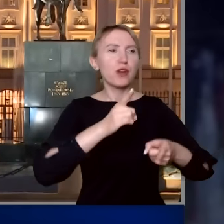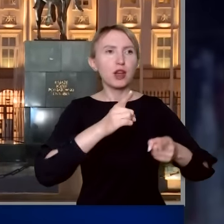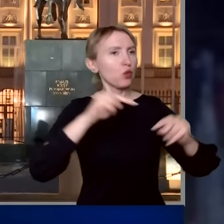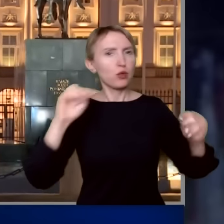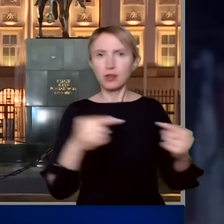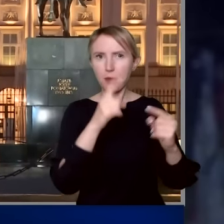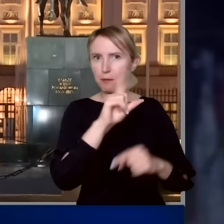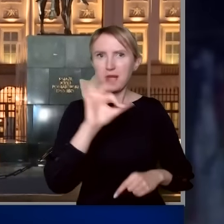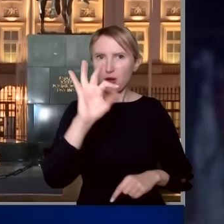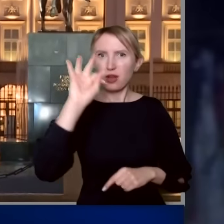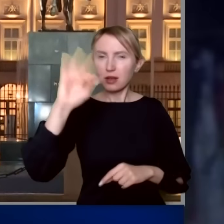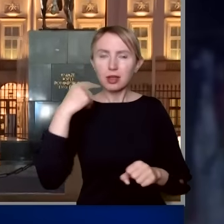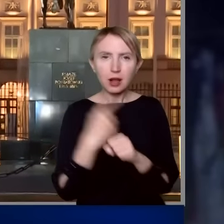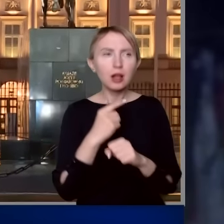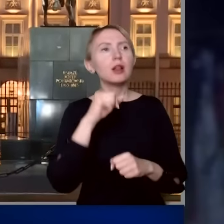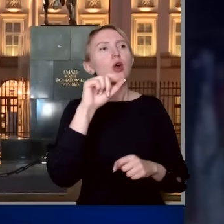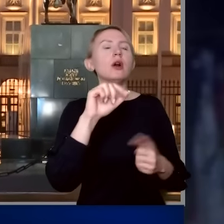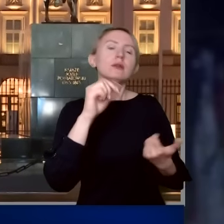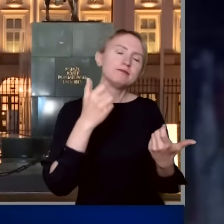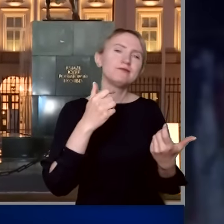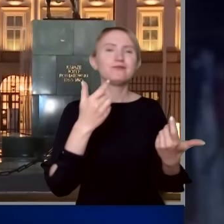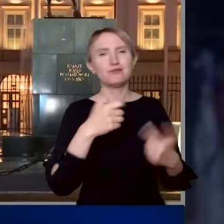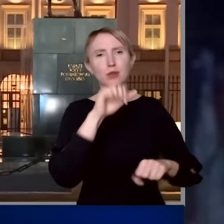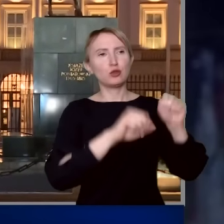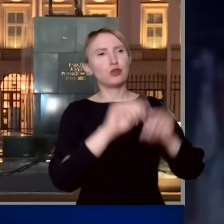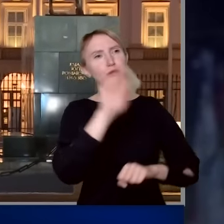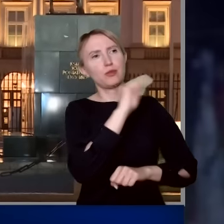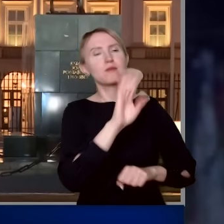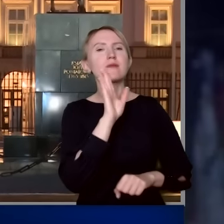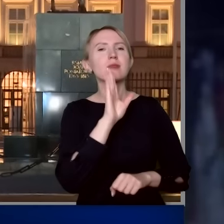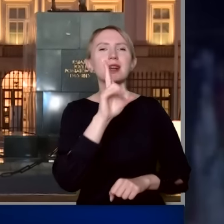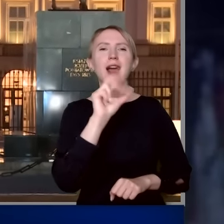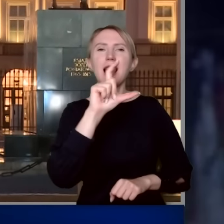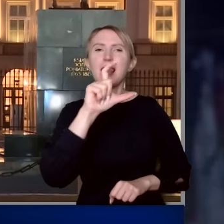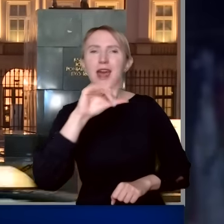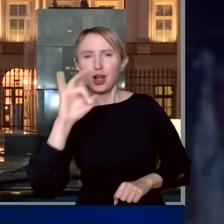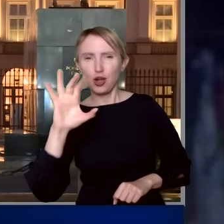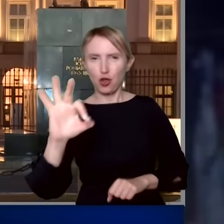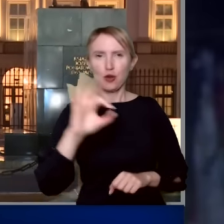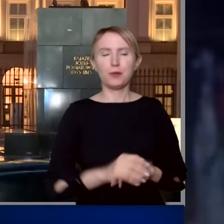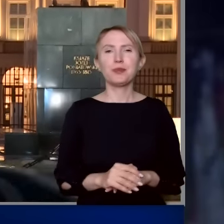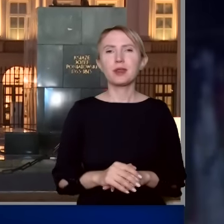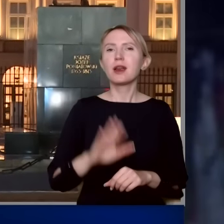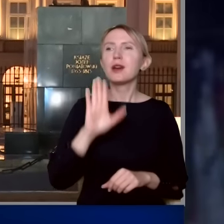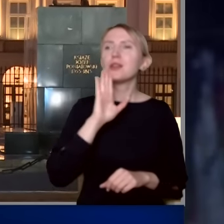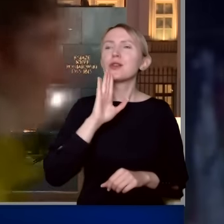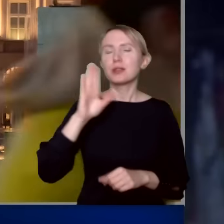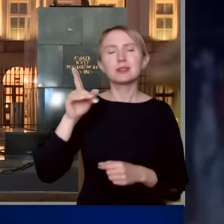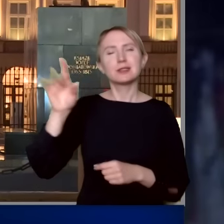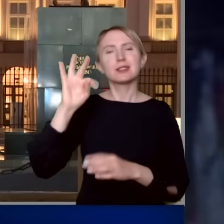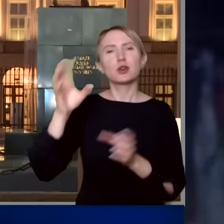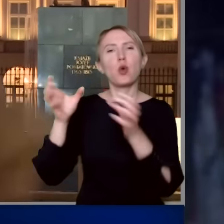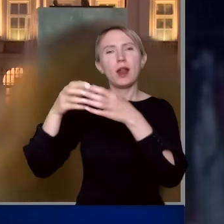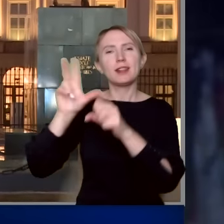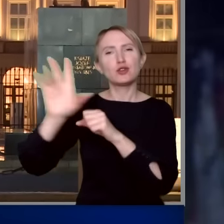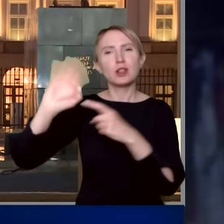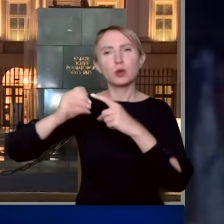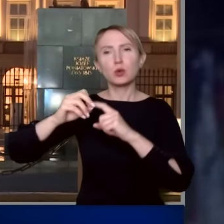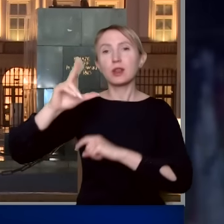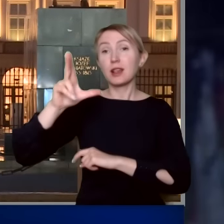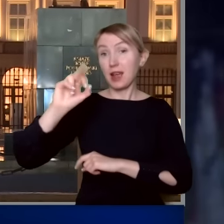Obywatelskiej, to trzeba sądy unieważnić, tak jak metoda Kalego. Koalicja 13 grudnia to jest Kali w wersji 2.0. Jeżeli po jego